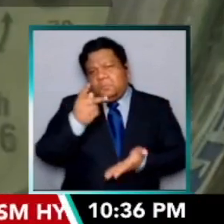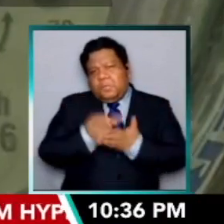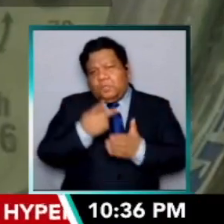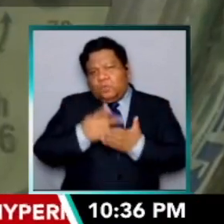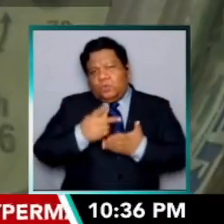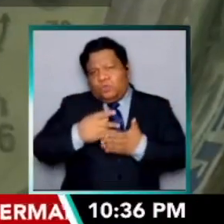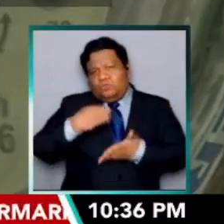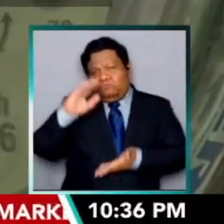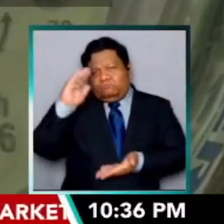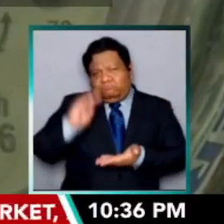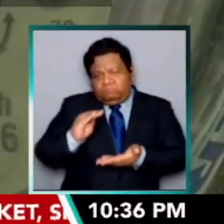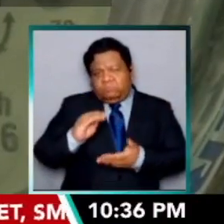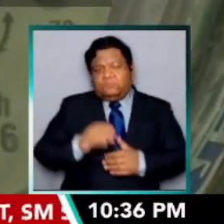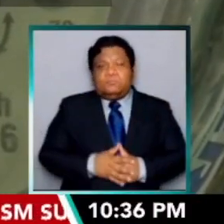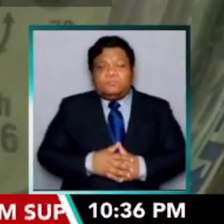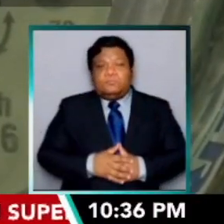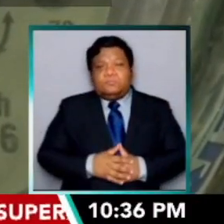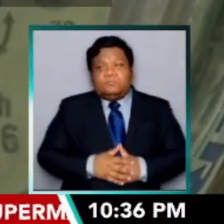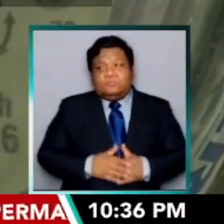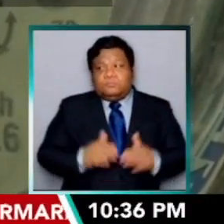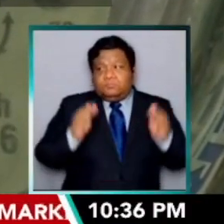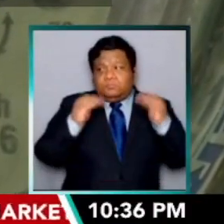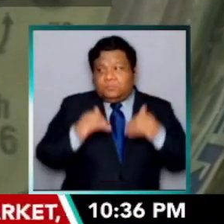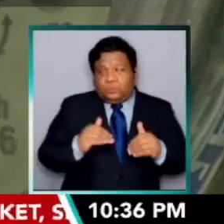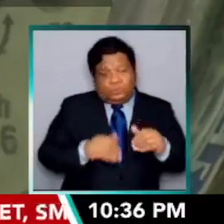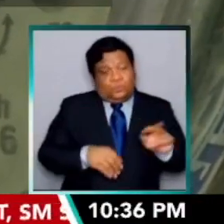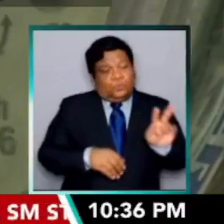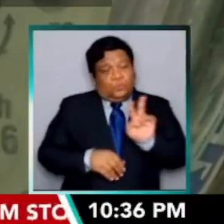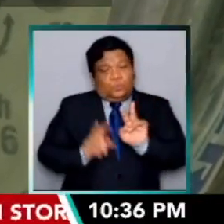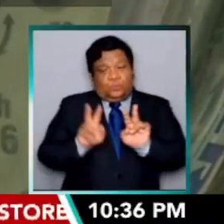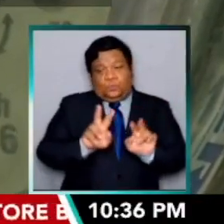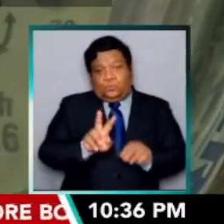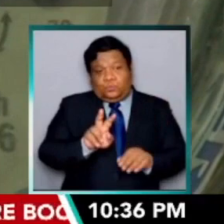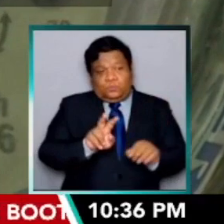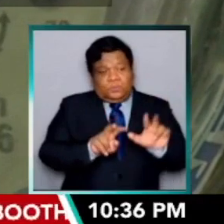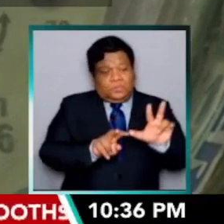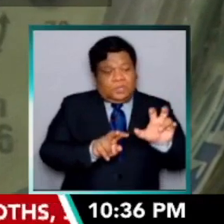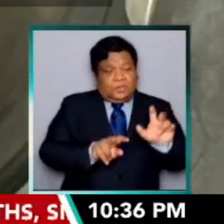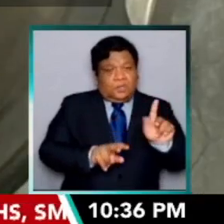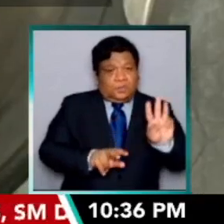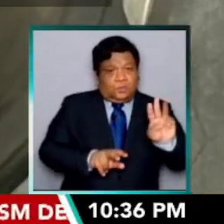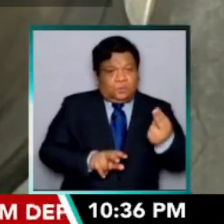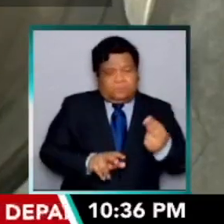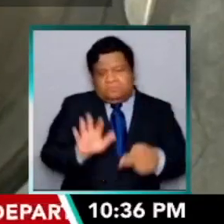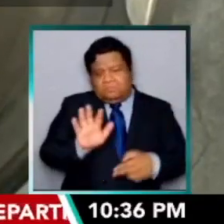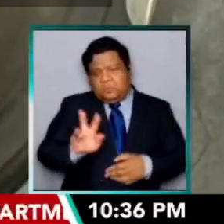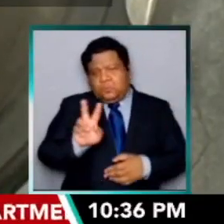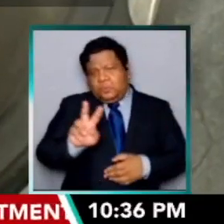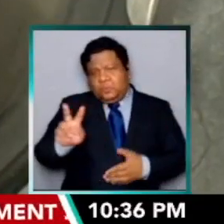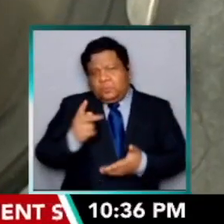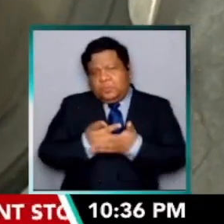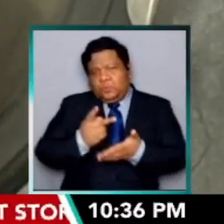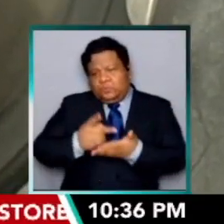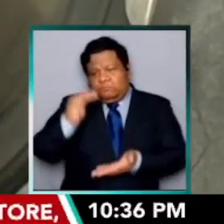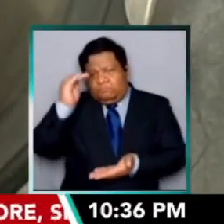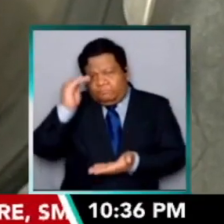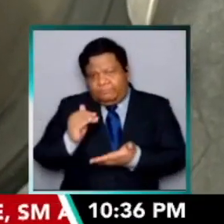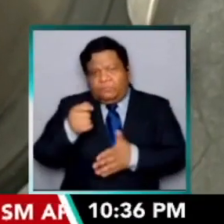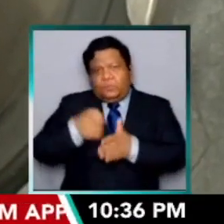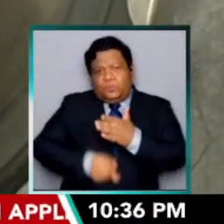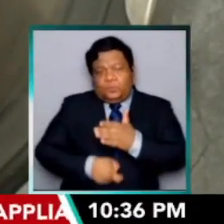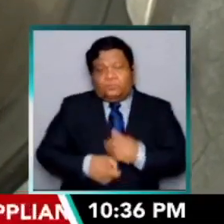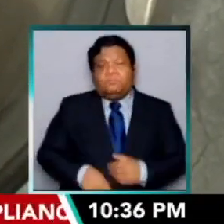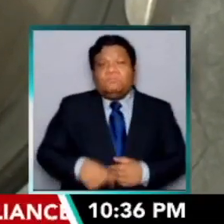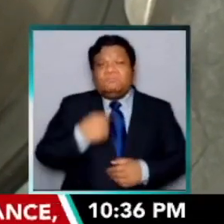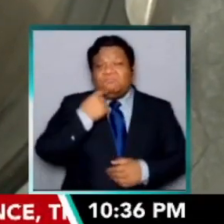kilowatt hours at 22 pesos naman sa mga kumukonsumo ng 300 kilowatt hours. Ayon sa Meralco, ilan sa mga